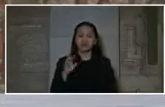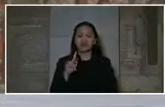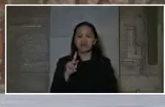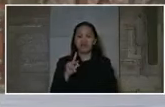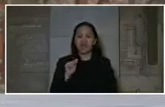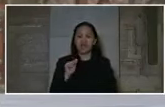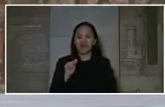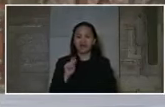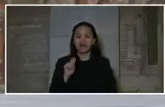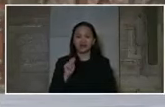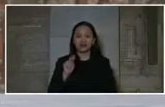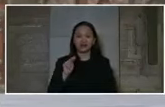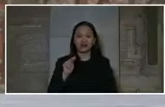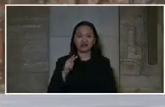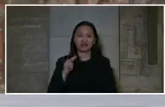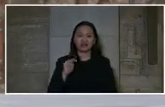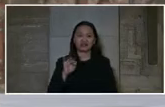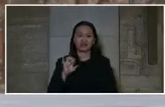bang latest?